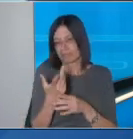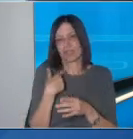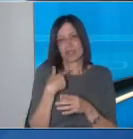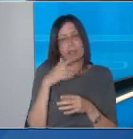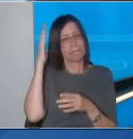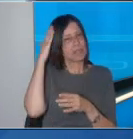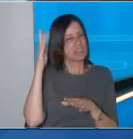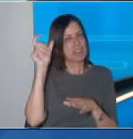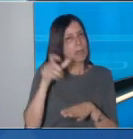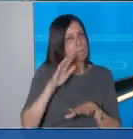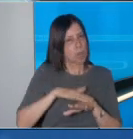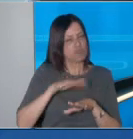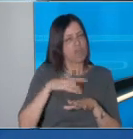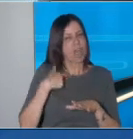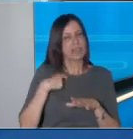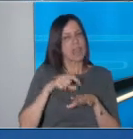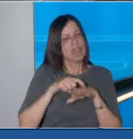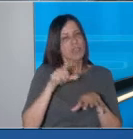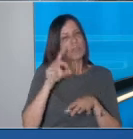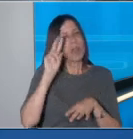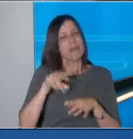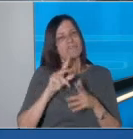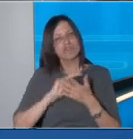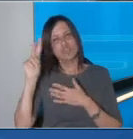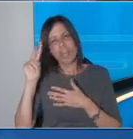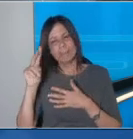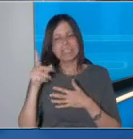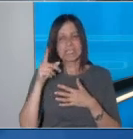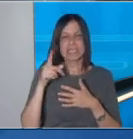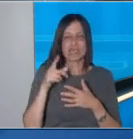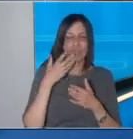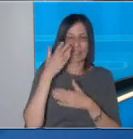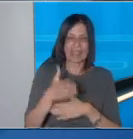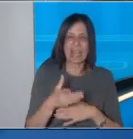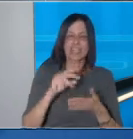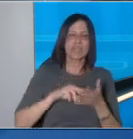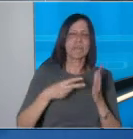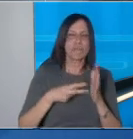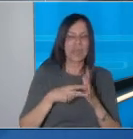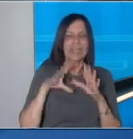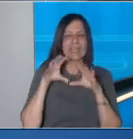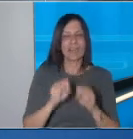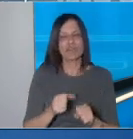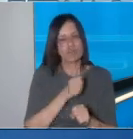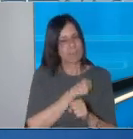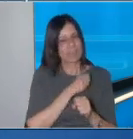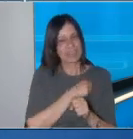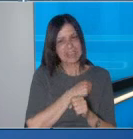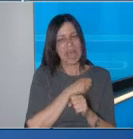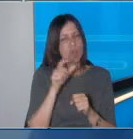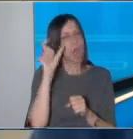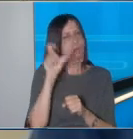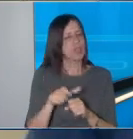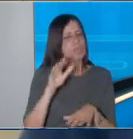ליוויתי אותו ב-2012 נדמה לי, או 2013, בכניסתו לפוליטיקה וכיבוש המפדל, ולאחר מכן באירועים כאלה ואחרים, הוא אדם